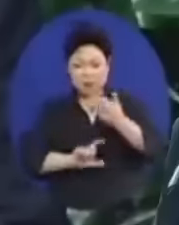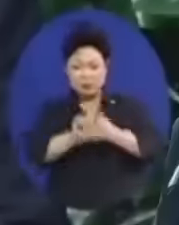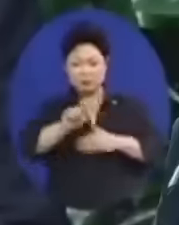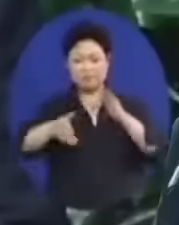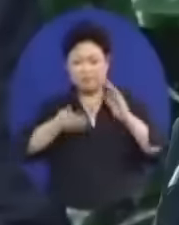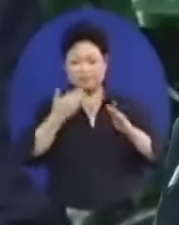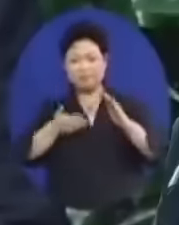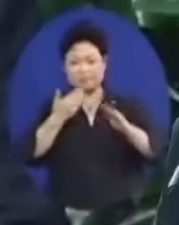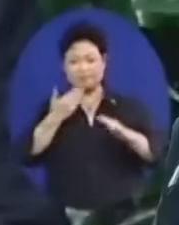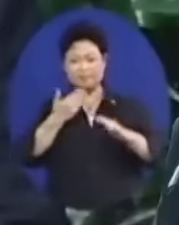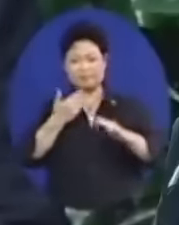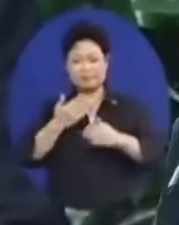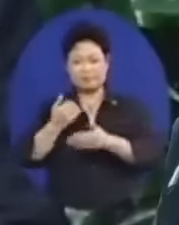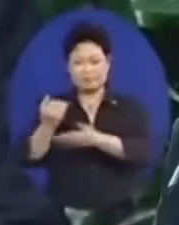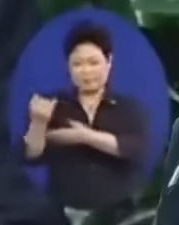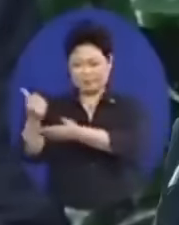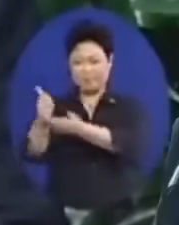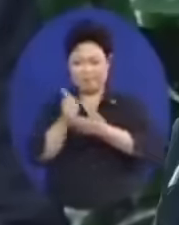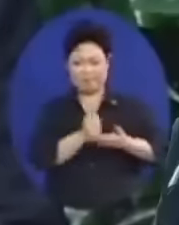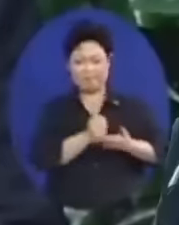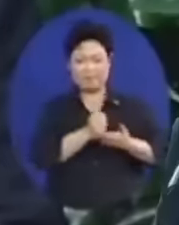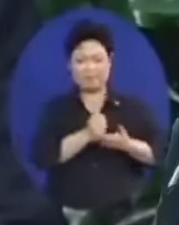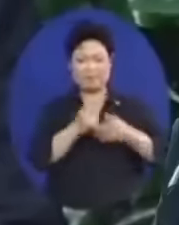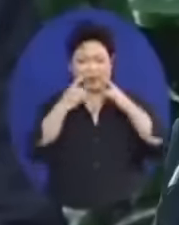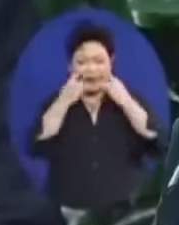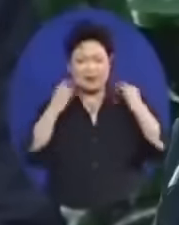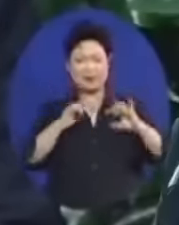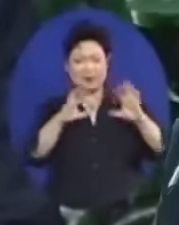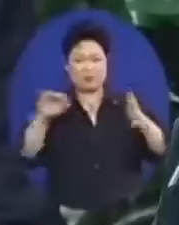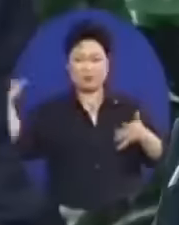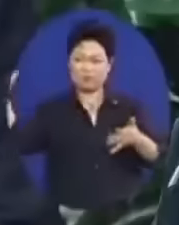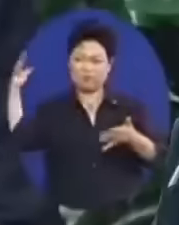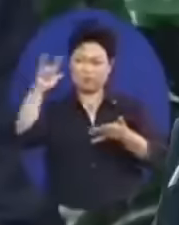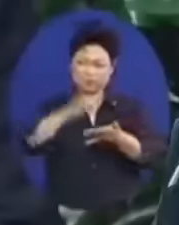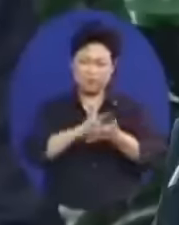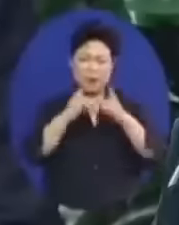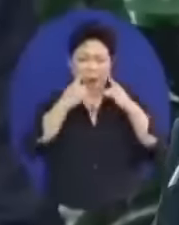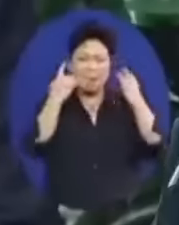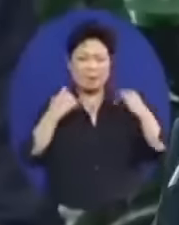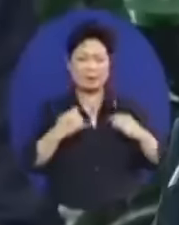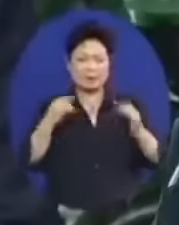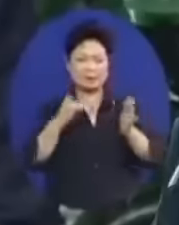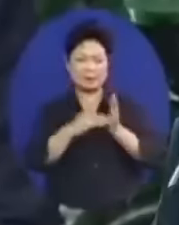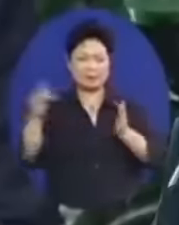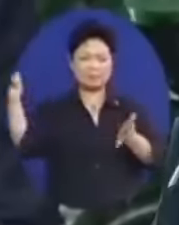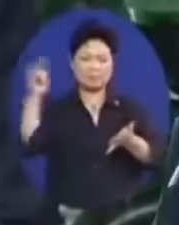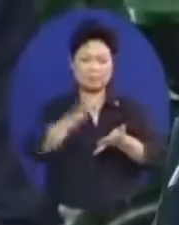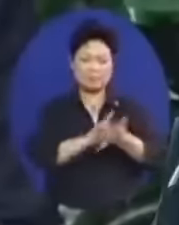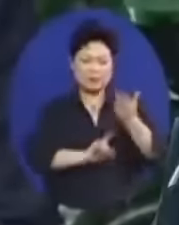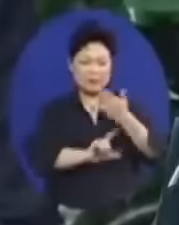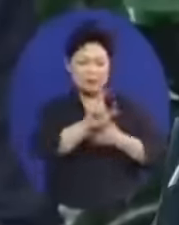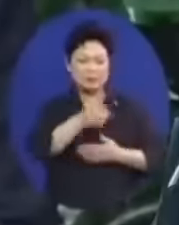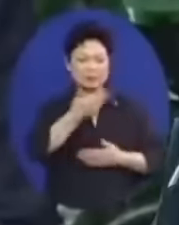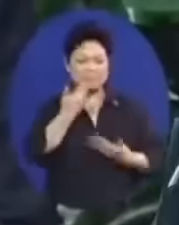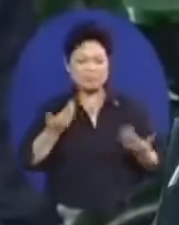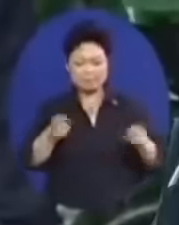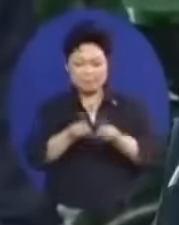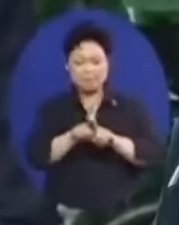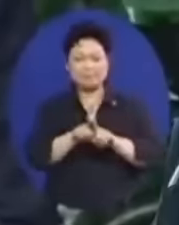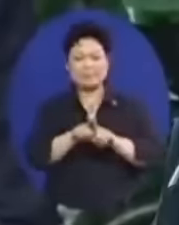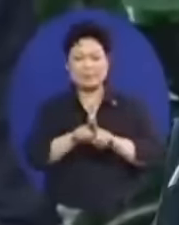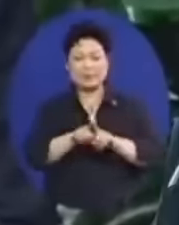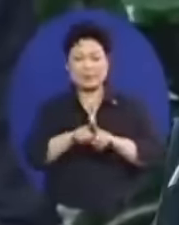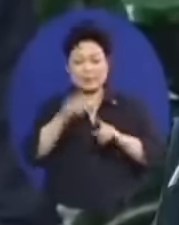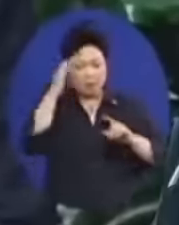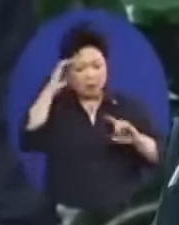식사에 초청을 하니까 영국에서 비행기를 타고 불란서 파리까지 와서 아침 식사를 같이 하게 되는데